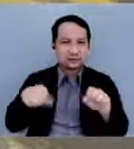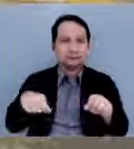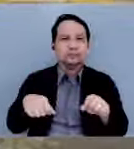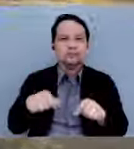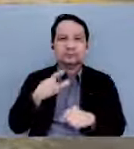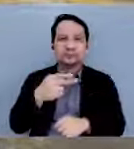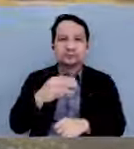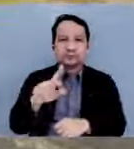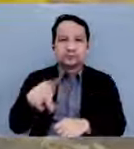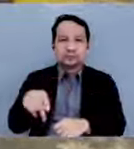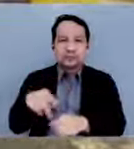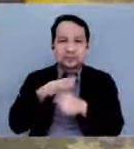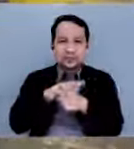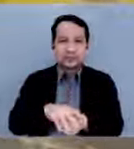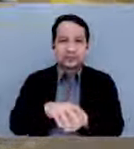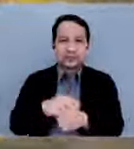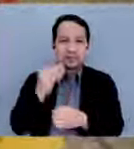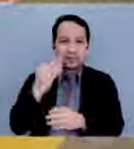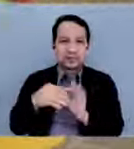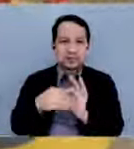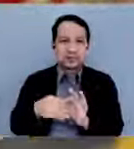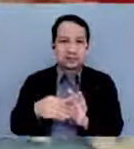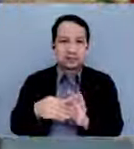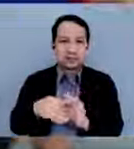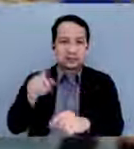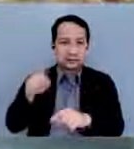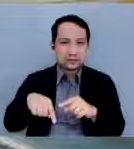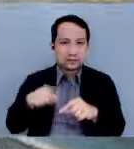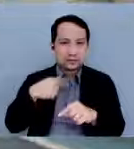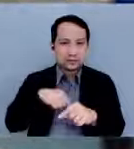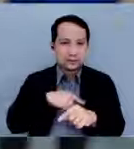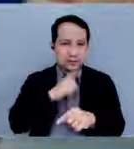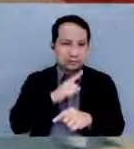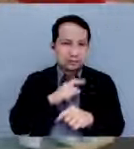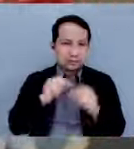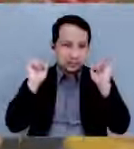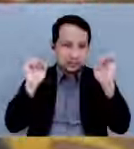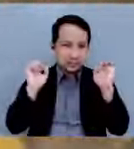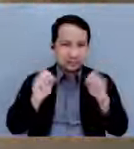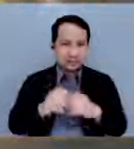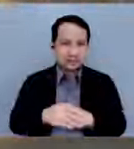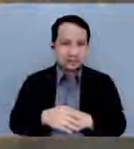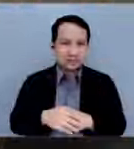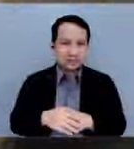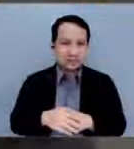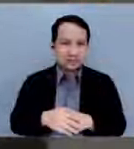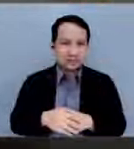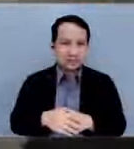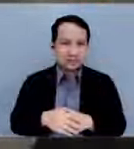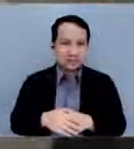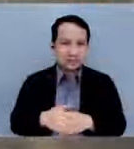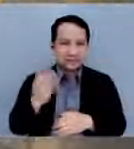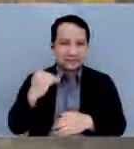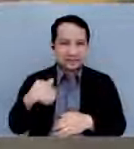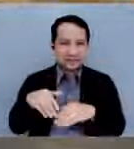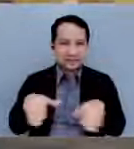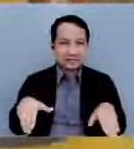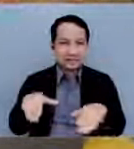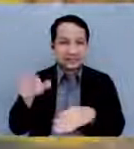Stress reliever, tapos yun na yung hindi makalabas. So, ang cute nila, mga nakaskirt sila. This was your Christmas